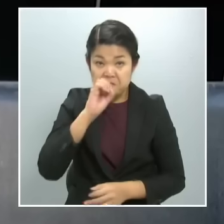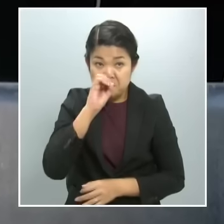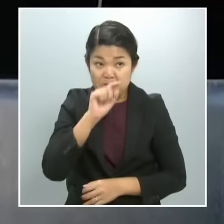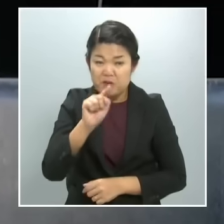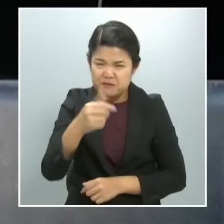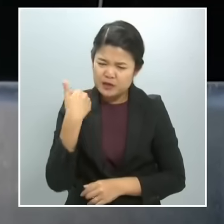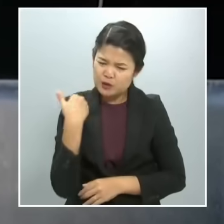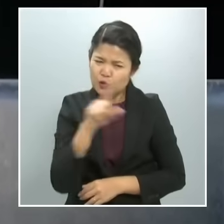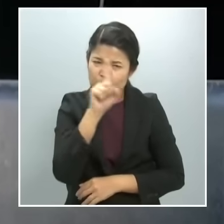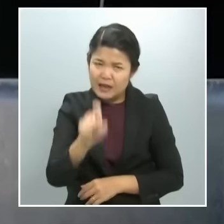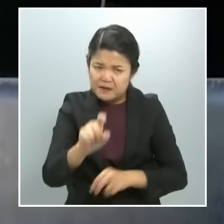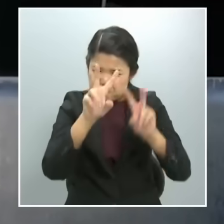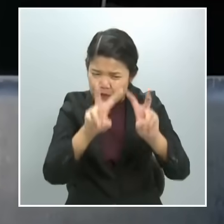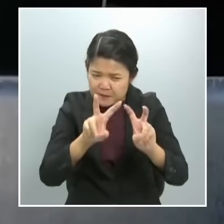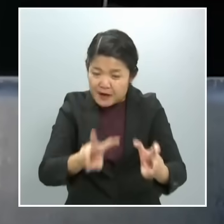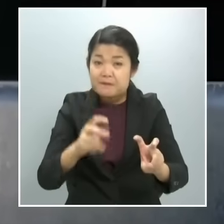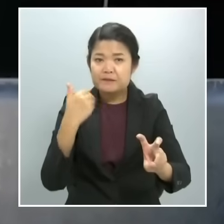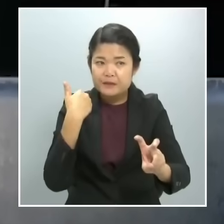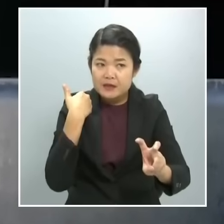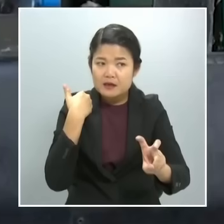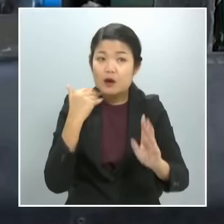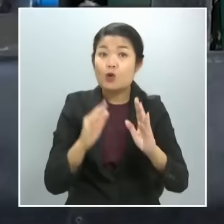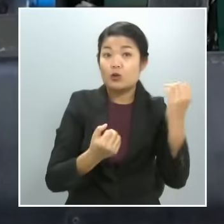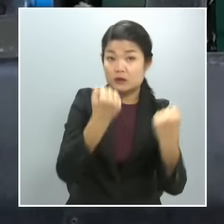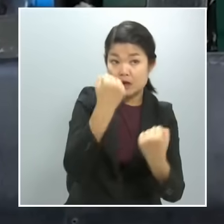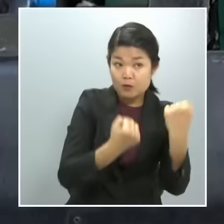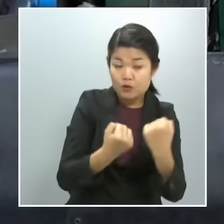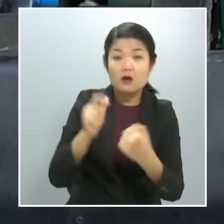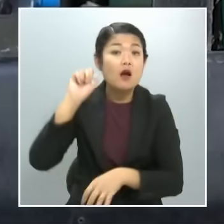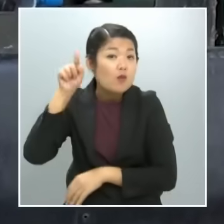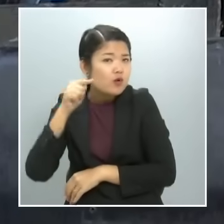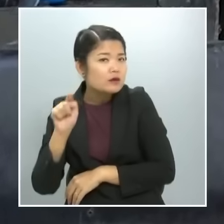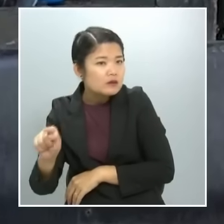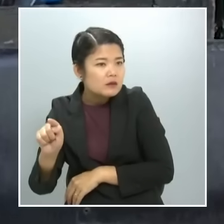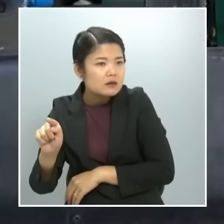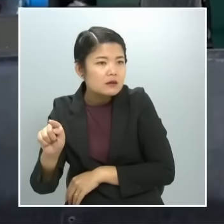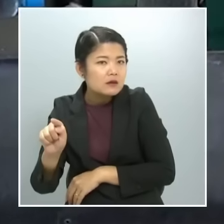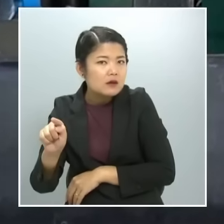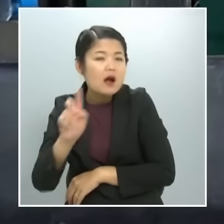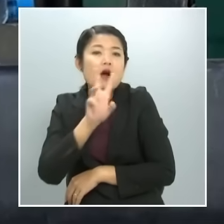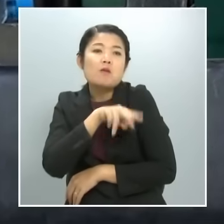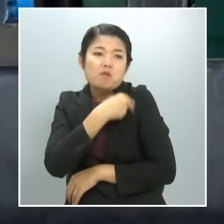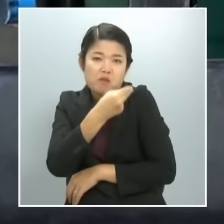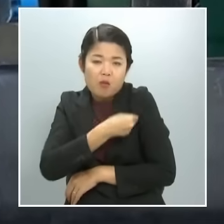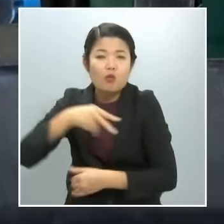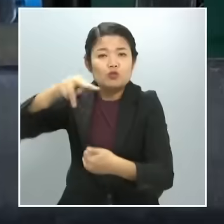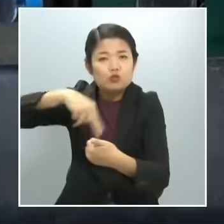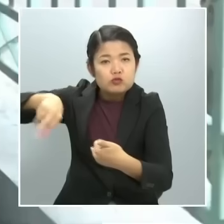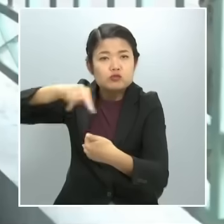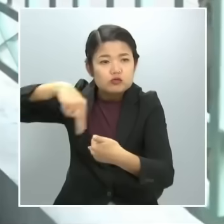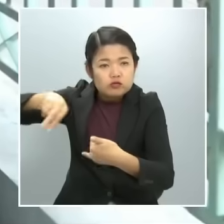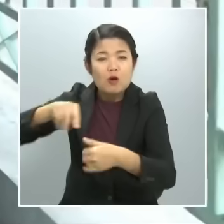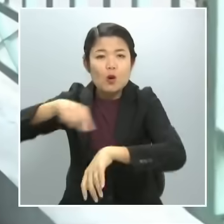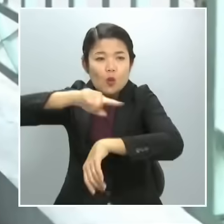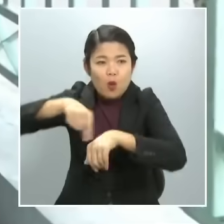มีข้อสงสัยหลายประเด็นทีเดียวทั้งเรื่องของคนขับตัวผู้เสียหายที่อยู่ในความดูแลของแพทย์ต้องใช้ระยะเวลาในการสอบข้อ